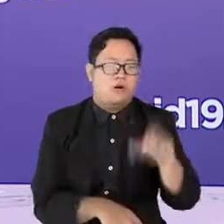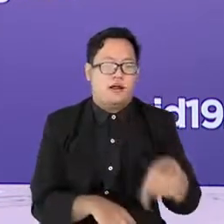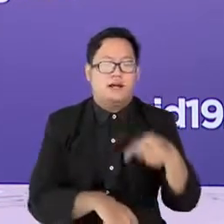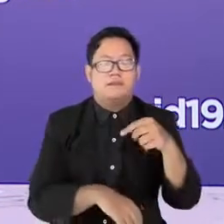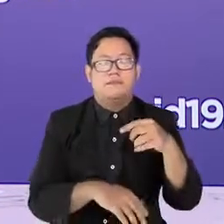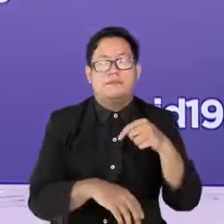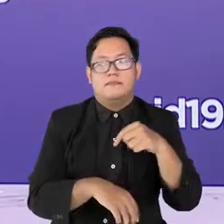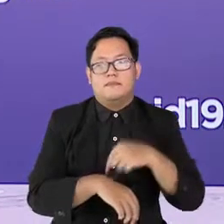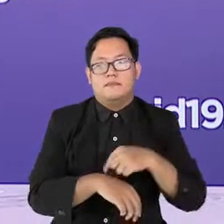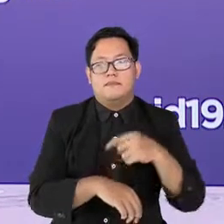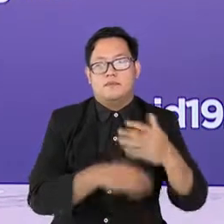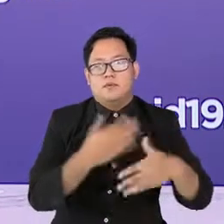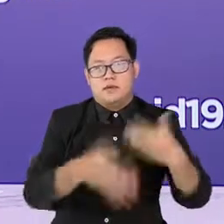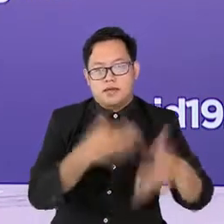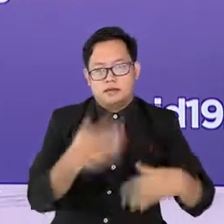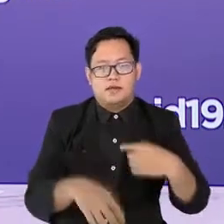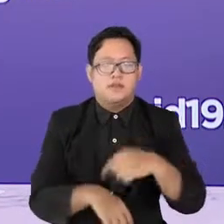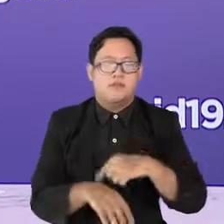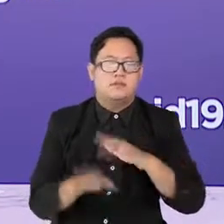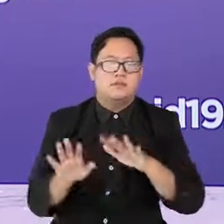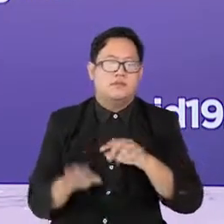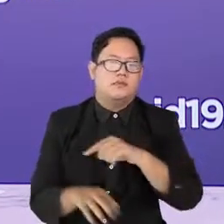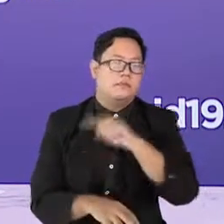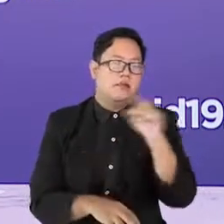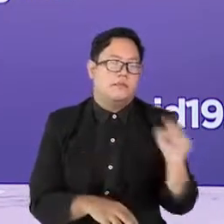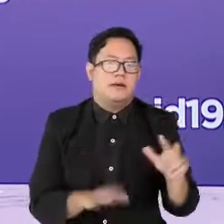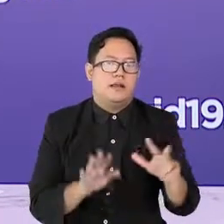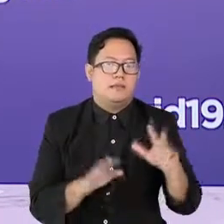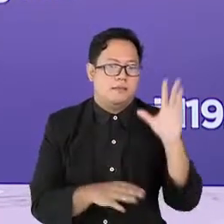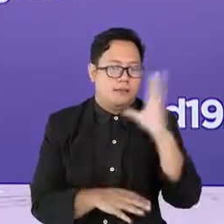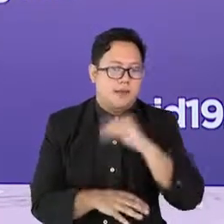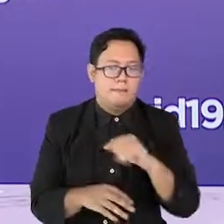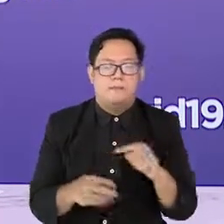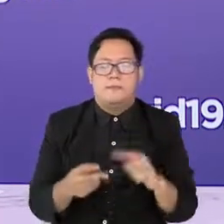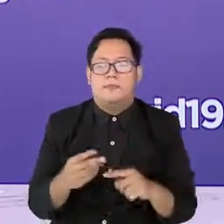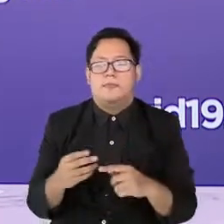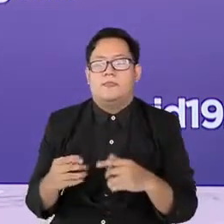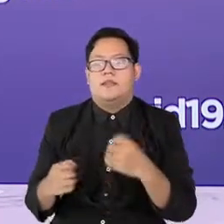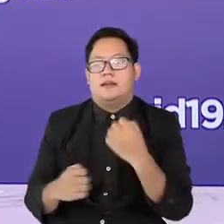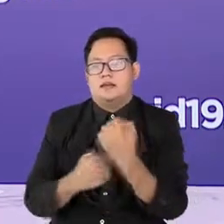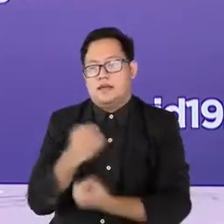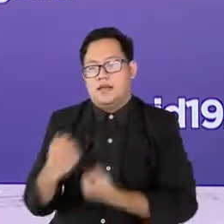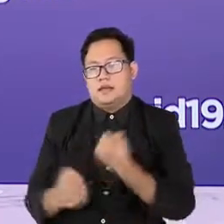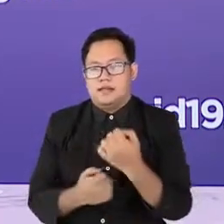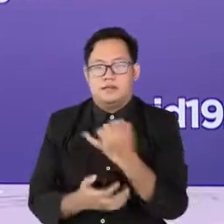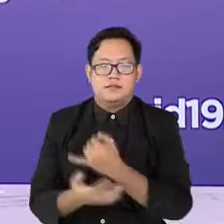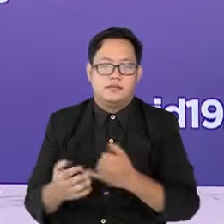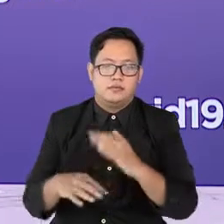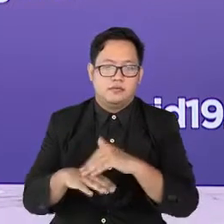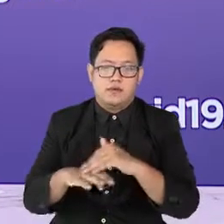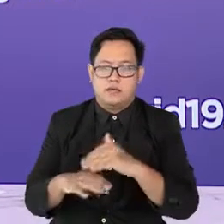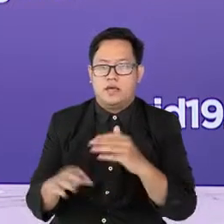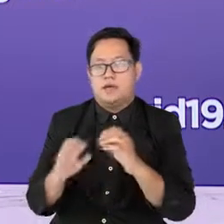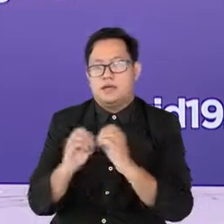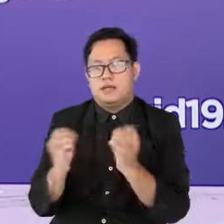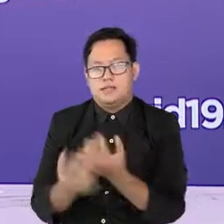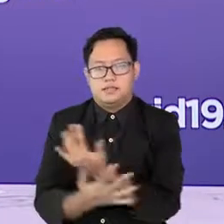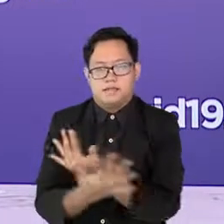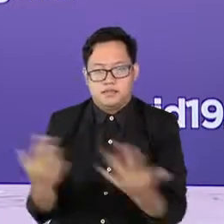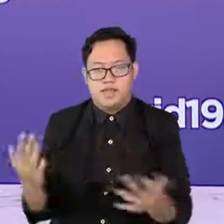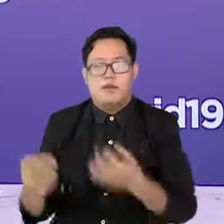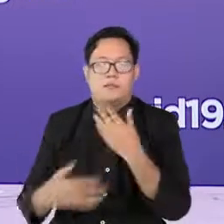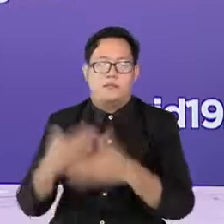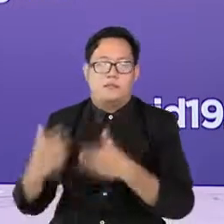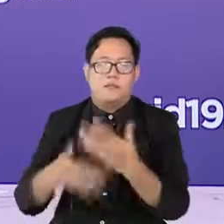1000 sampai dengan 2000 kegiatan seni budaya olahraga dan sosial masyarakat boleh